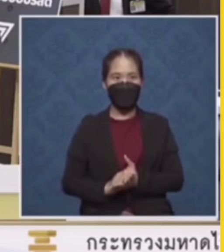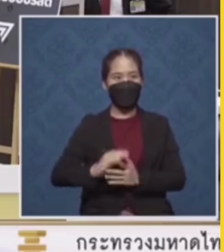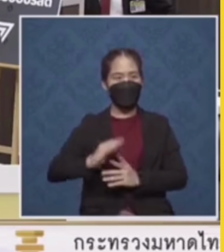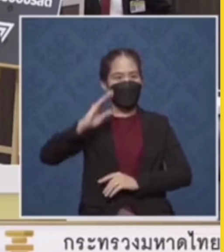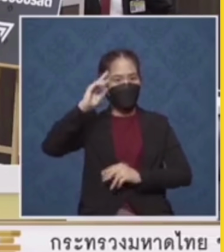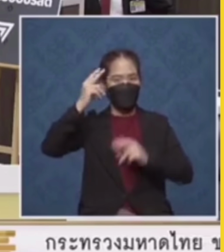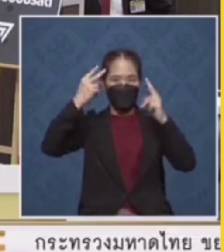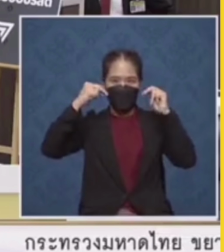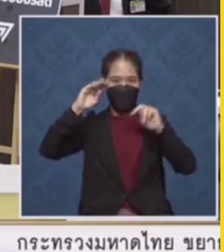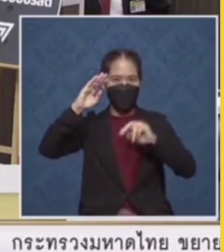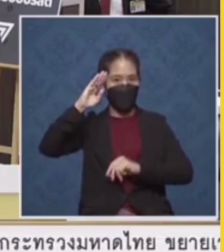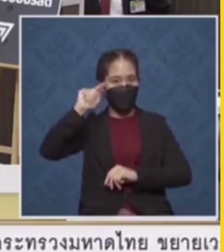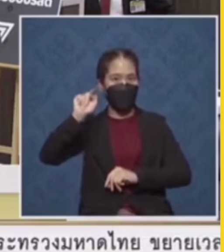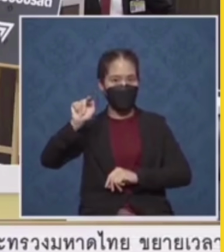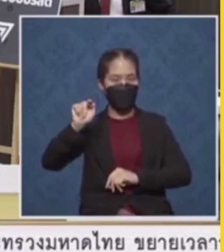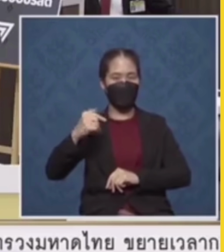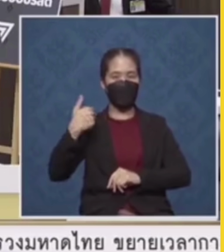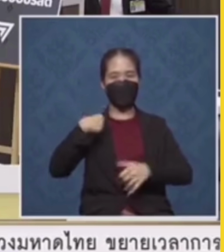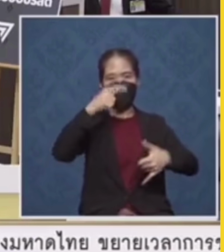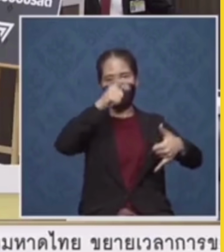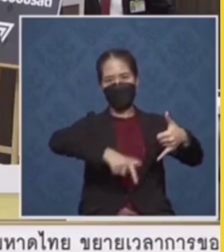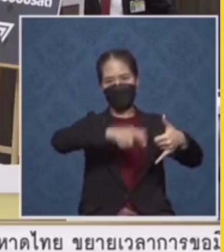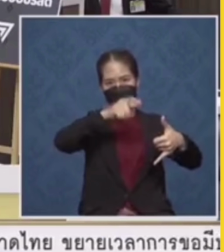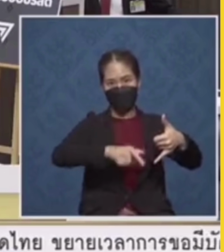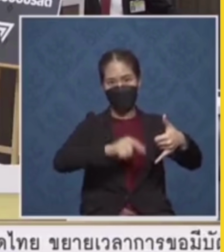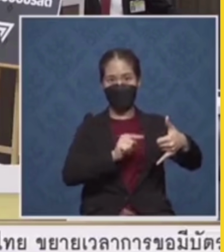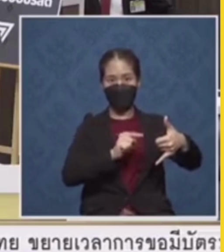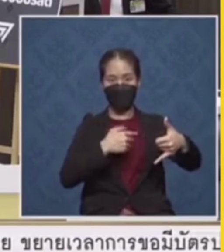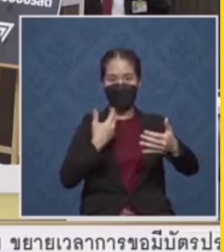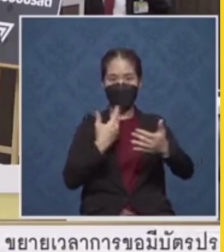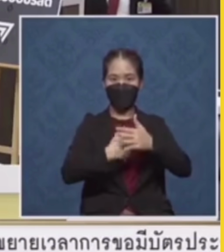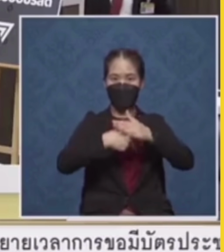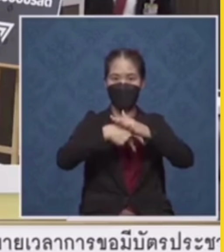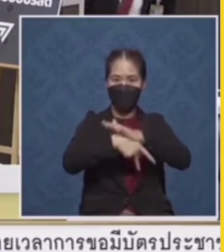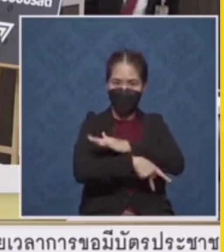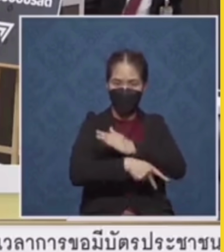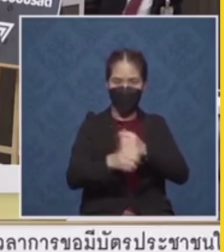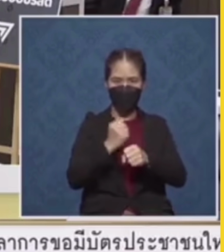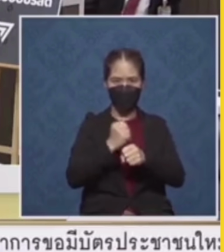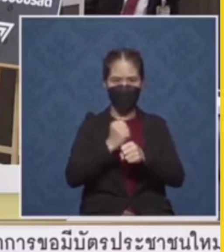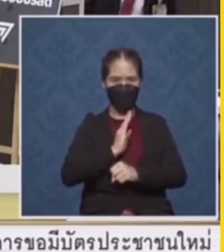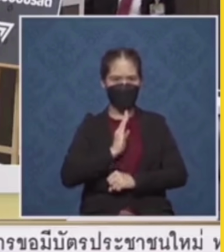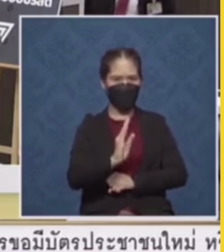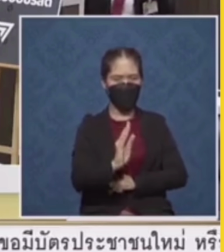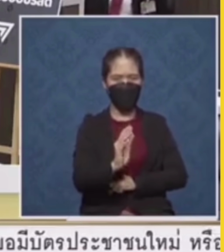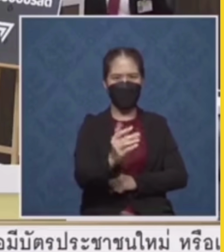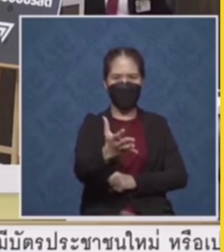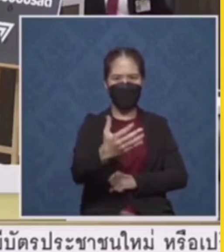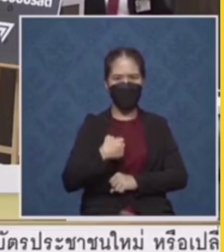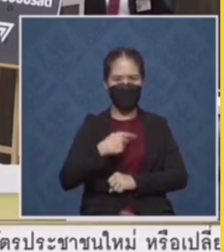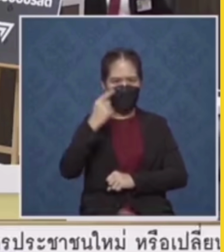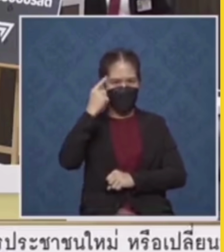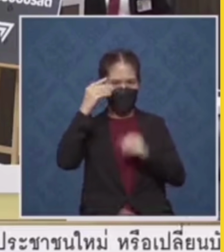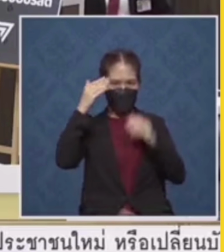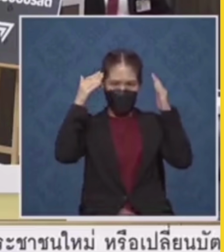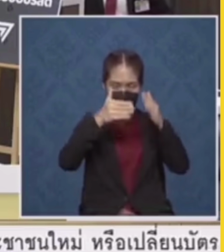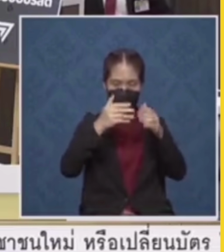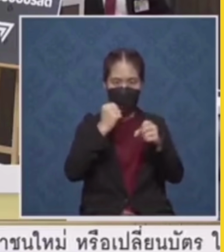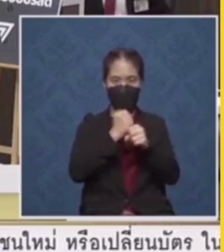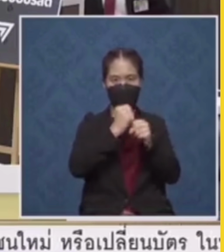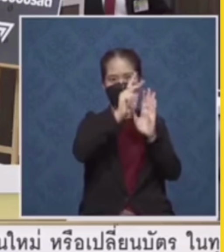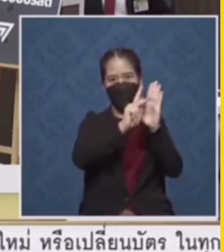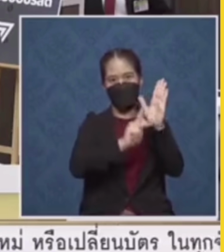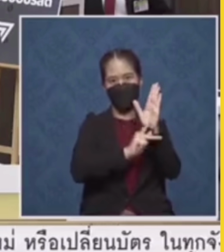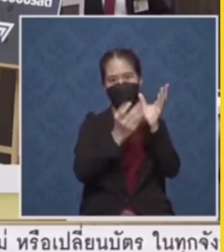อชายังคงมีพฤติการช่อฉนทุจริตต่อหน้าที่จงใจใช้อำนาจขัดรัฐธรรมนูญขัดกฎหม